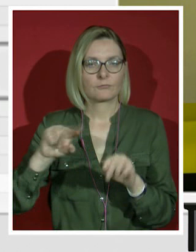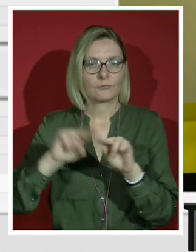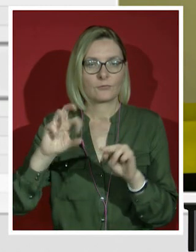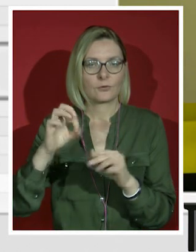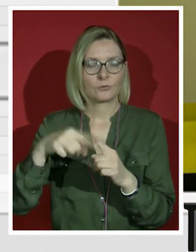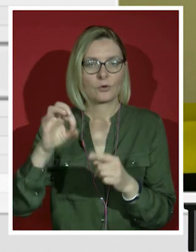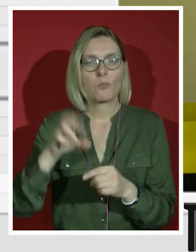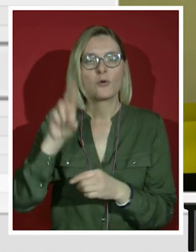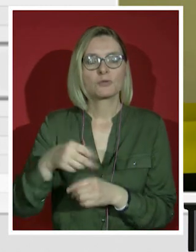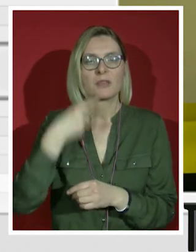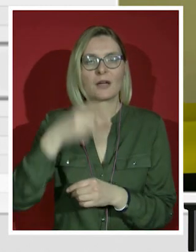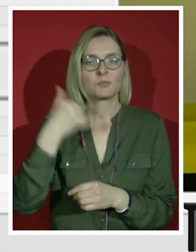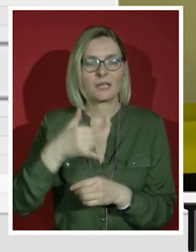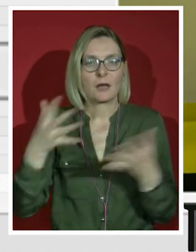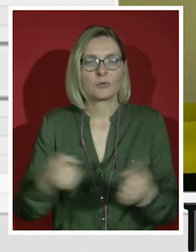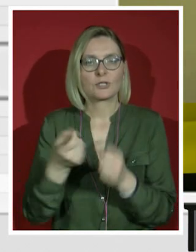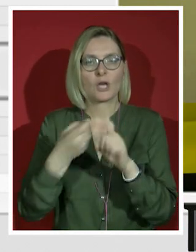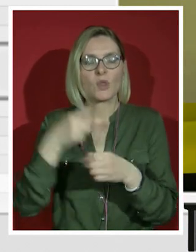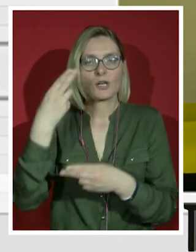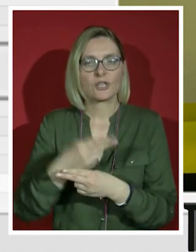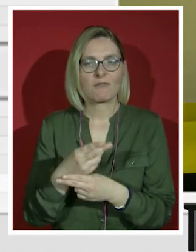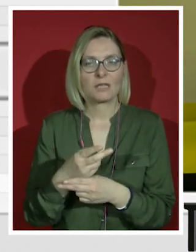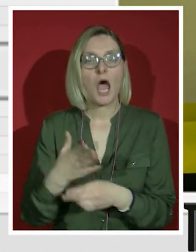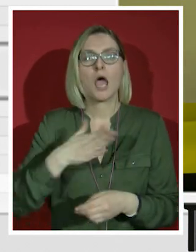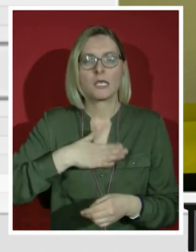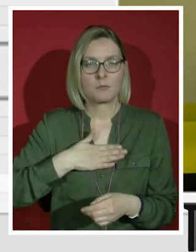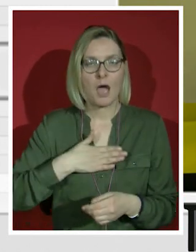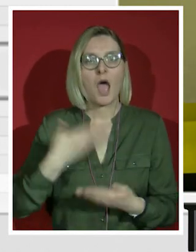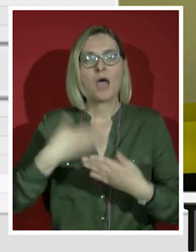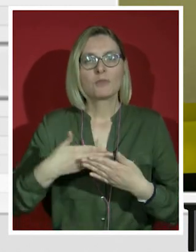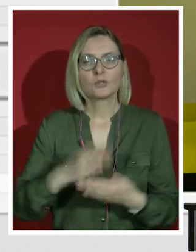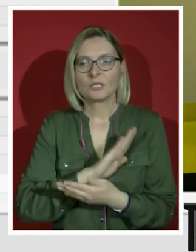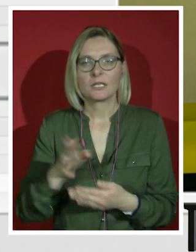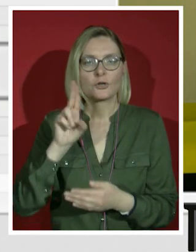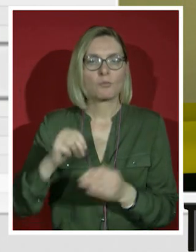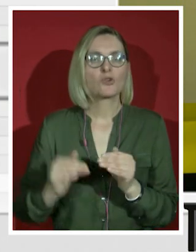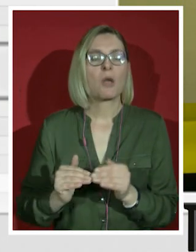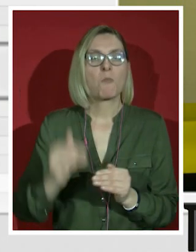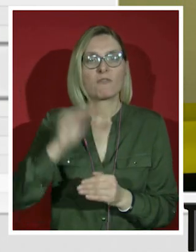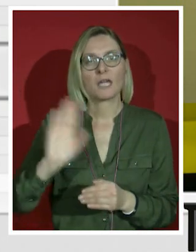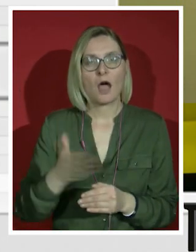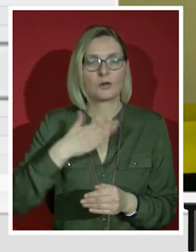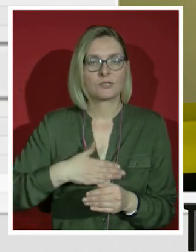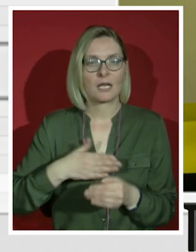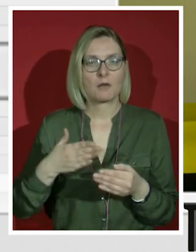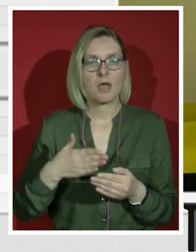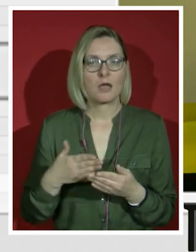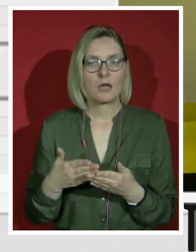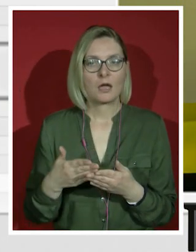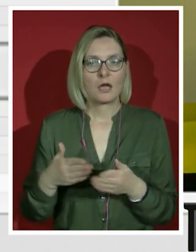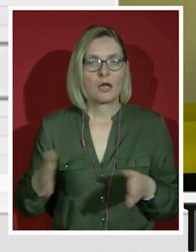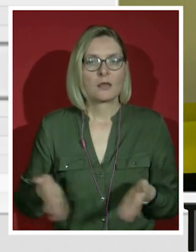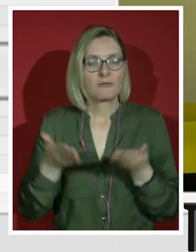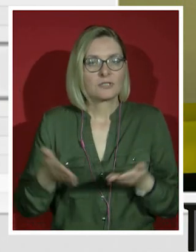можеме да кажеме дека поддршка државата има. Меѓутоа, секогаш може повеќе, нели? Ако сакаме да ја форсираме некоја